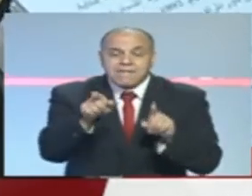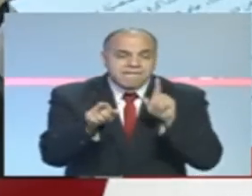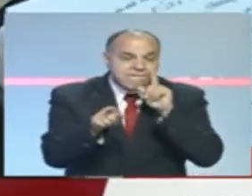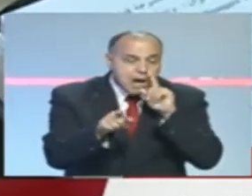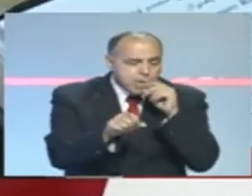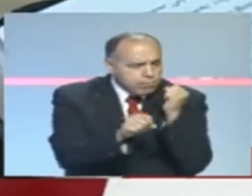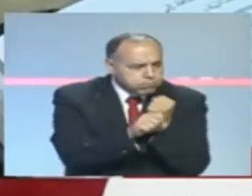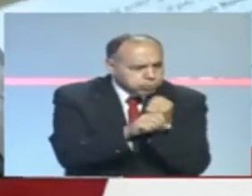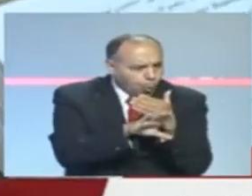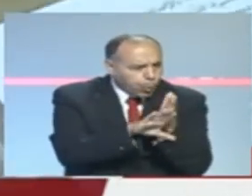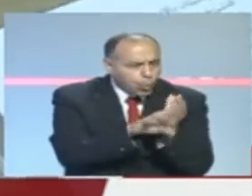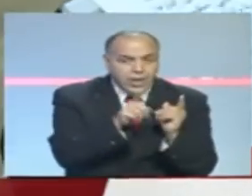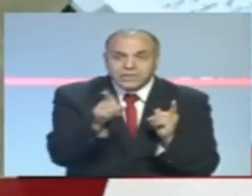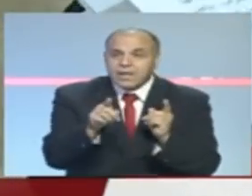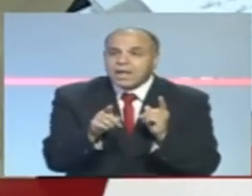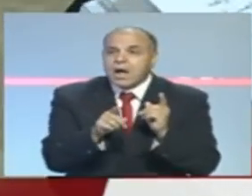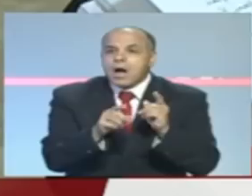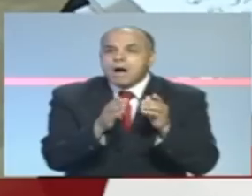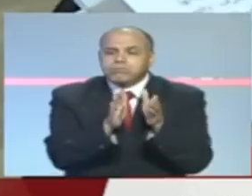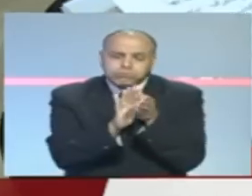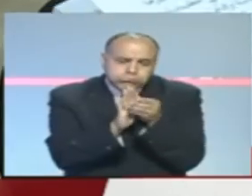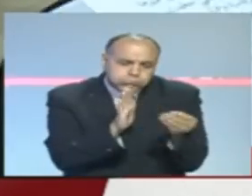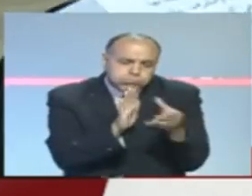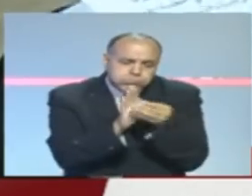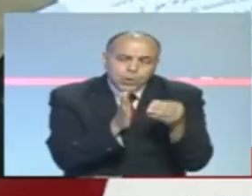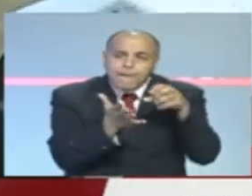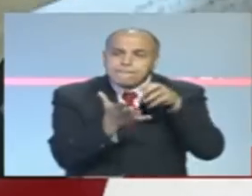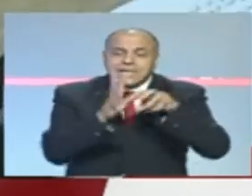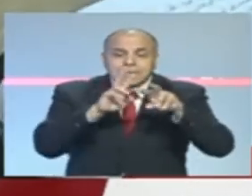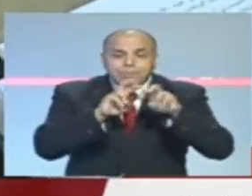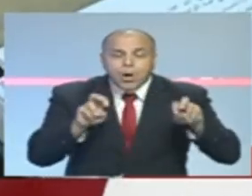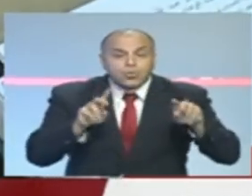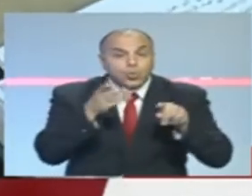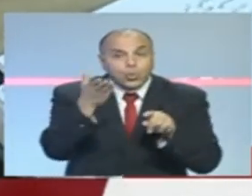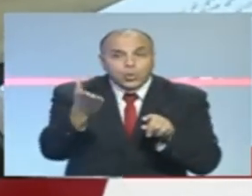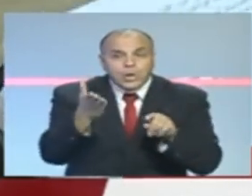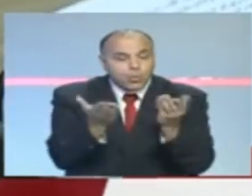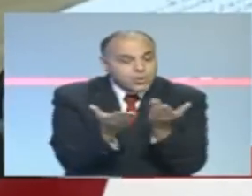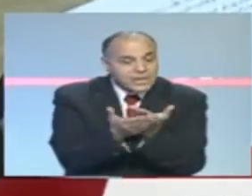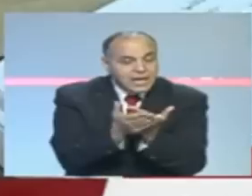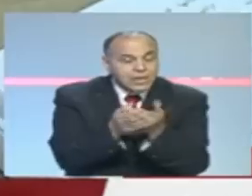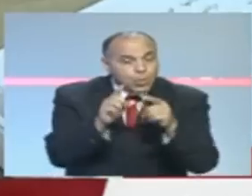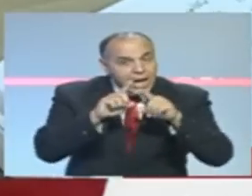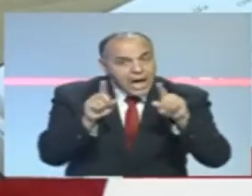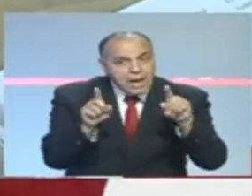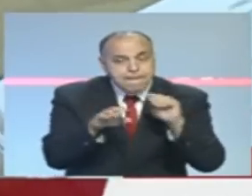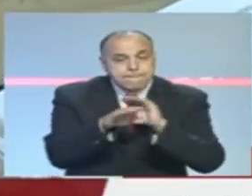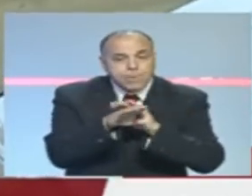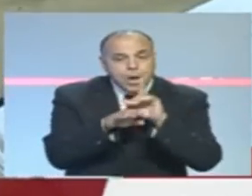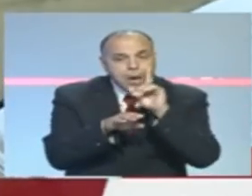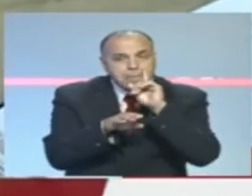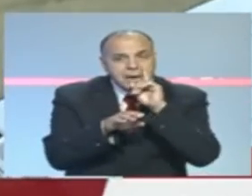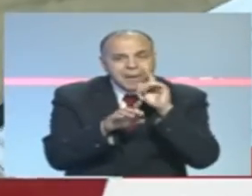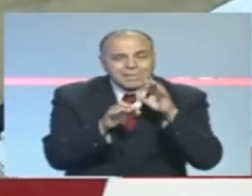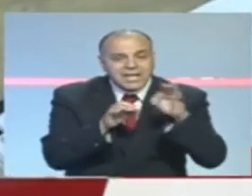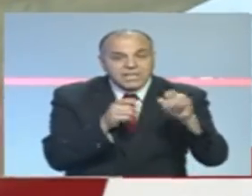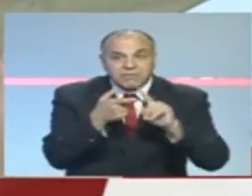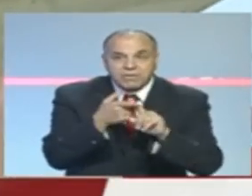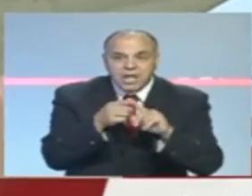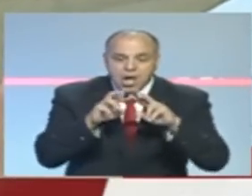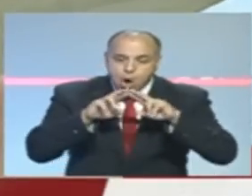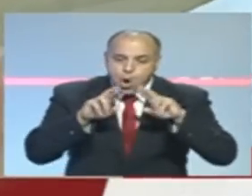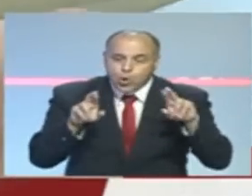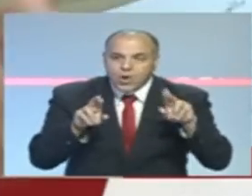وانجازاتهم ضمن موسوعه من اصدار مركز البحوث والدراسات والتوثيق والاعلام حول المراه لكيفه تحت